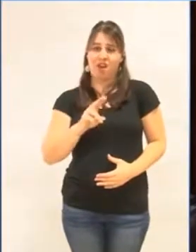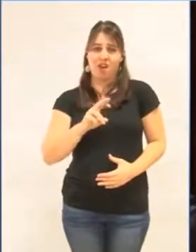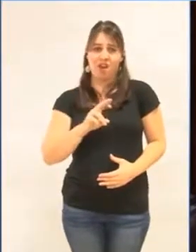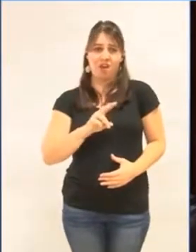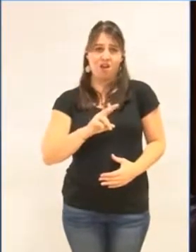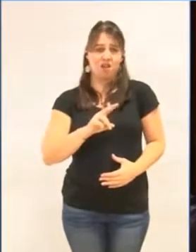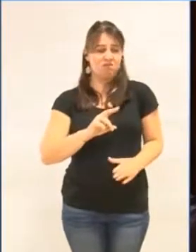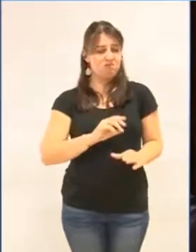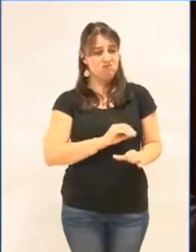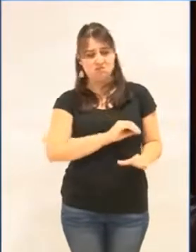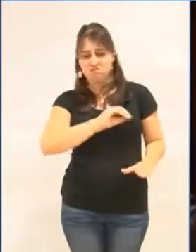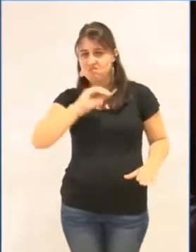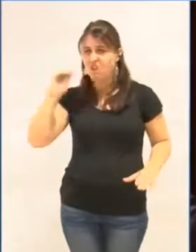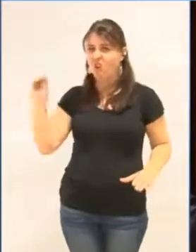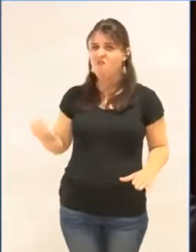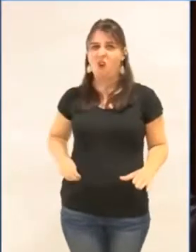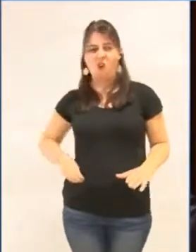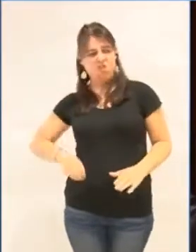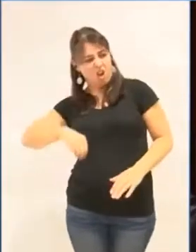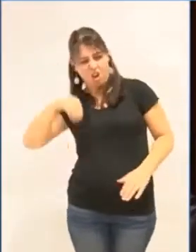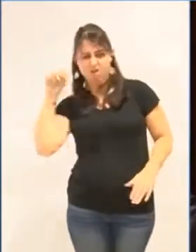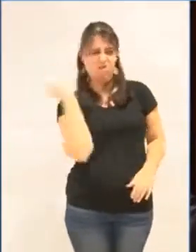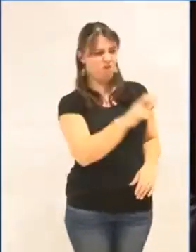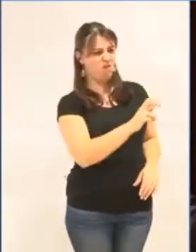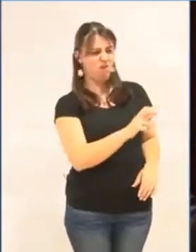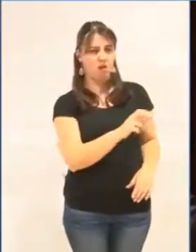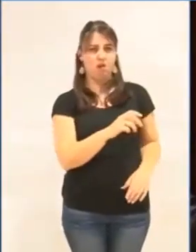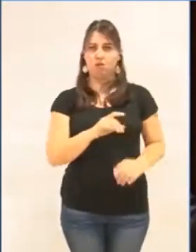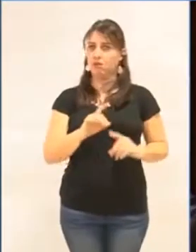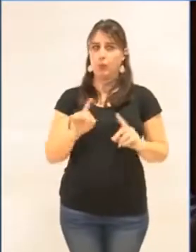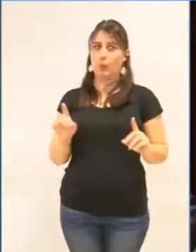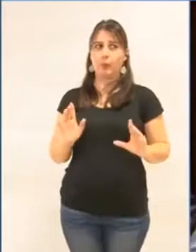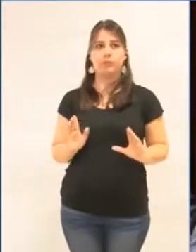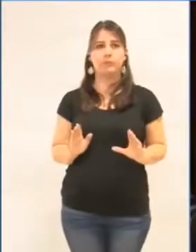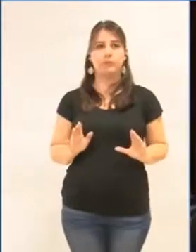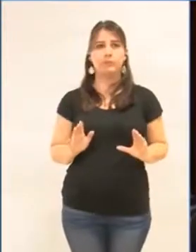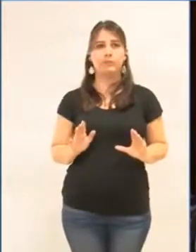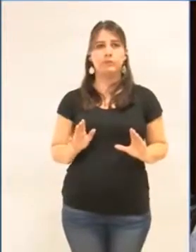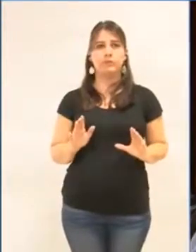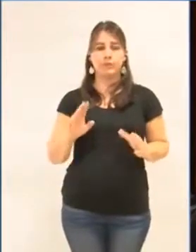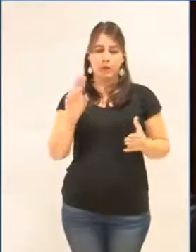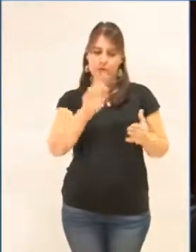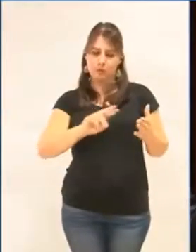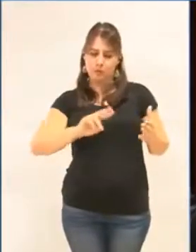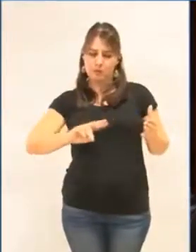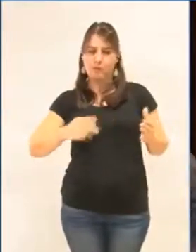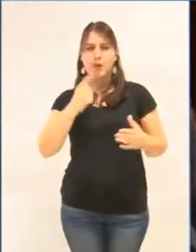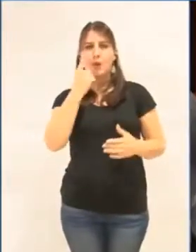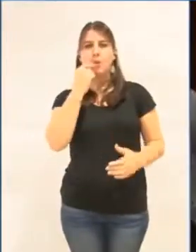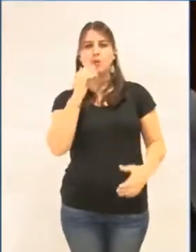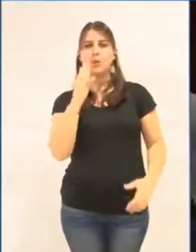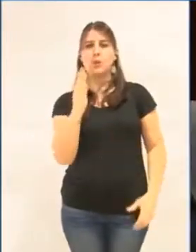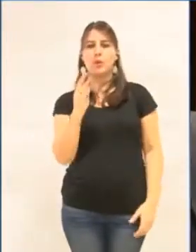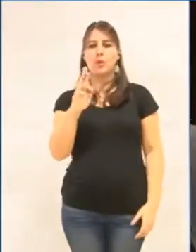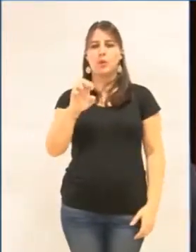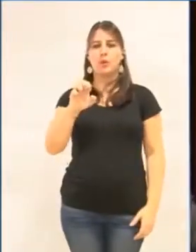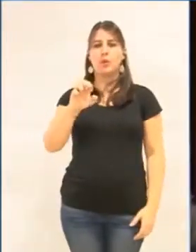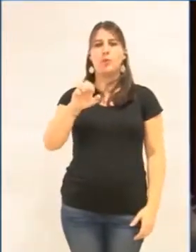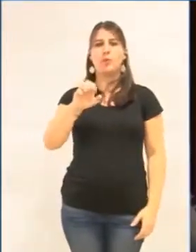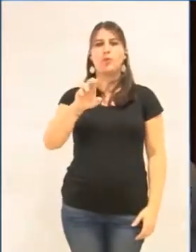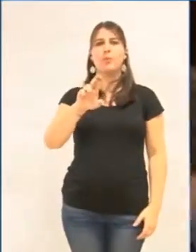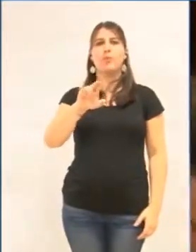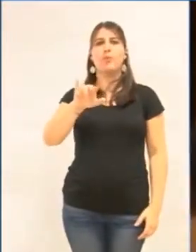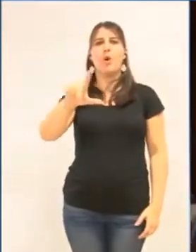en bloc, le montage financier tel qu'il a été présenté. Quand on le regarde, et j'écoutais tout à l'heure M. Breuil